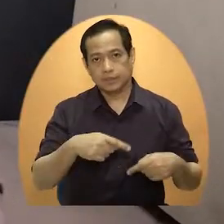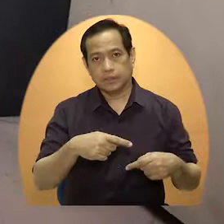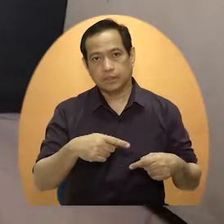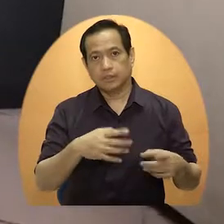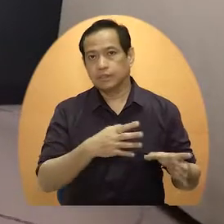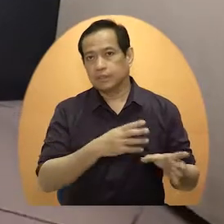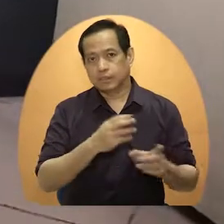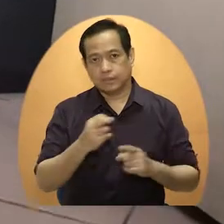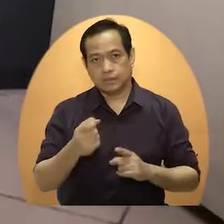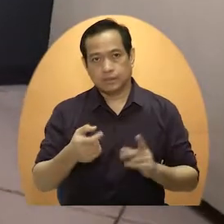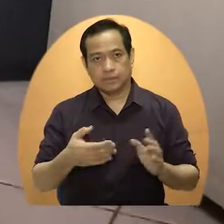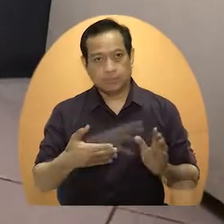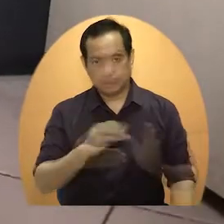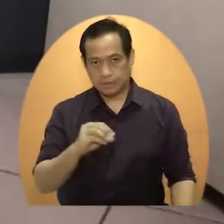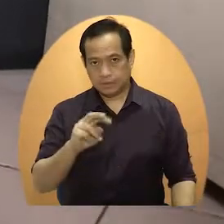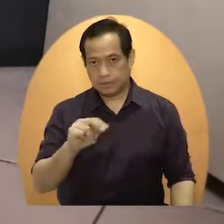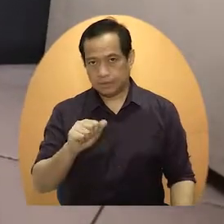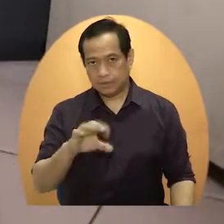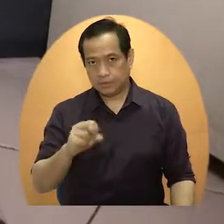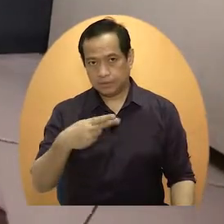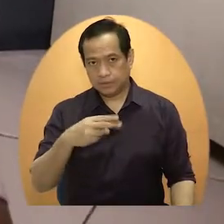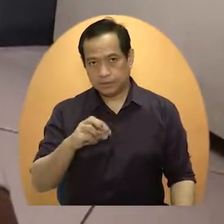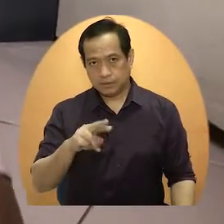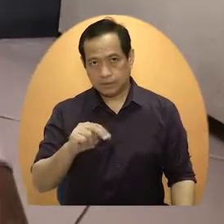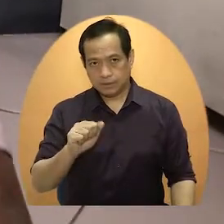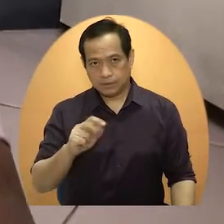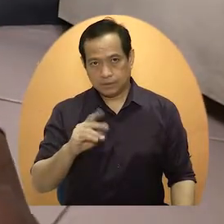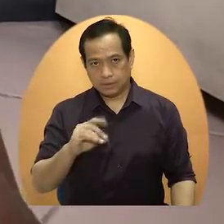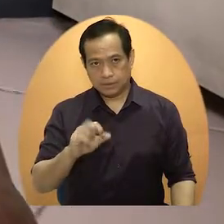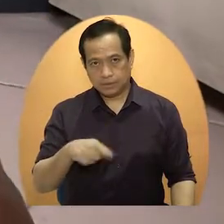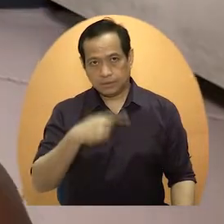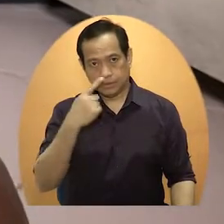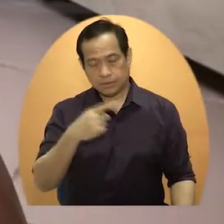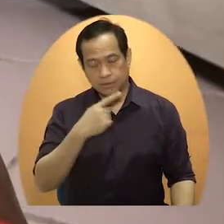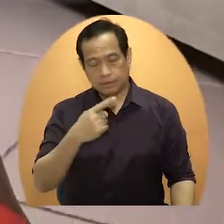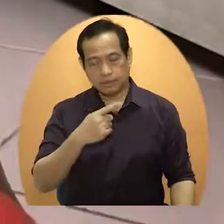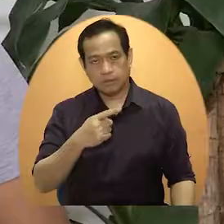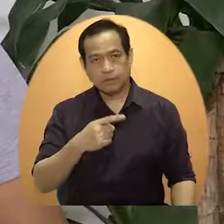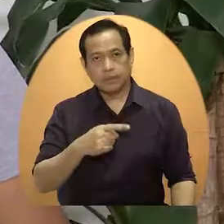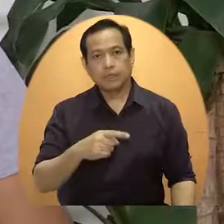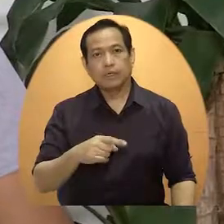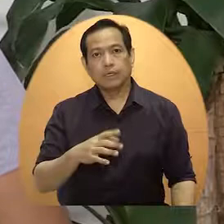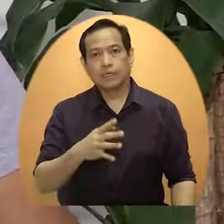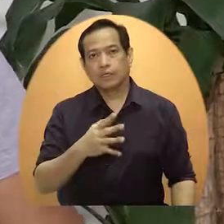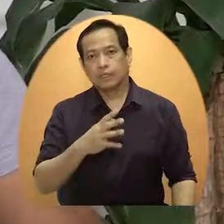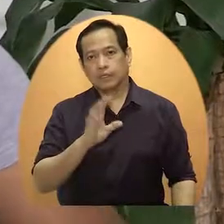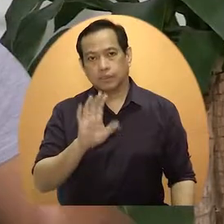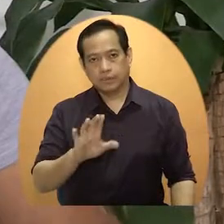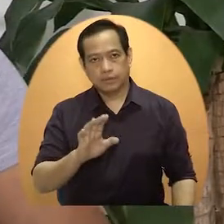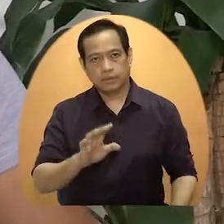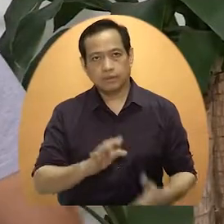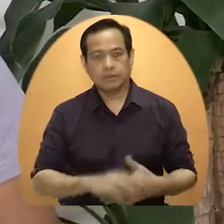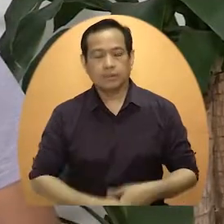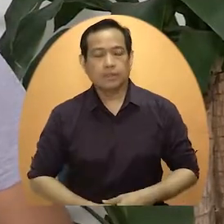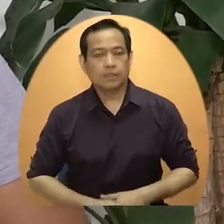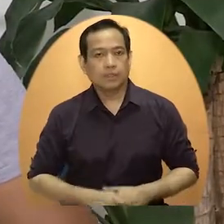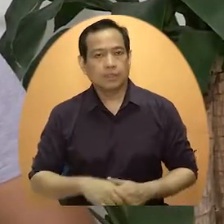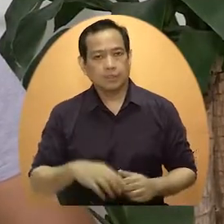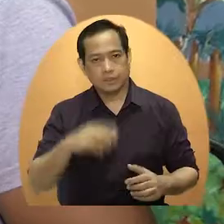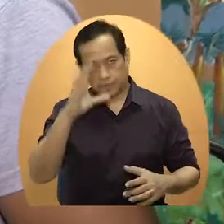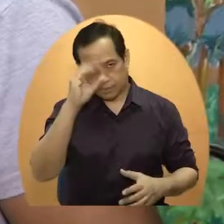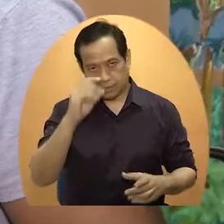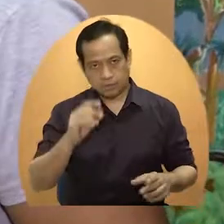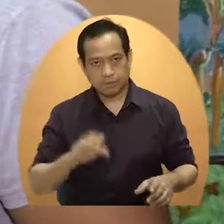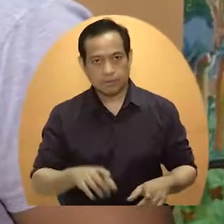Kinuha pala ng operator. Sinabihan agad niyang, kapatid mo, binanggay yung jeep, walang driver. Sa umpisa pa lang, doon sa